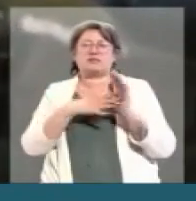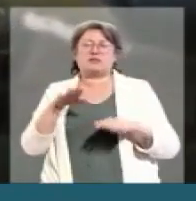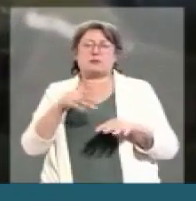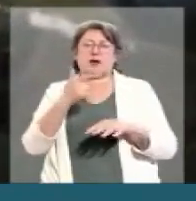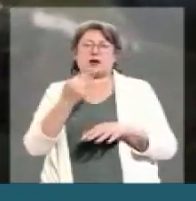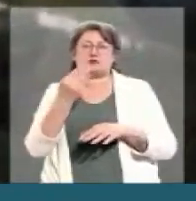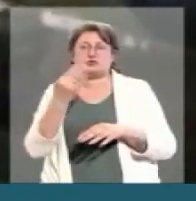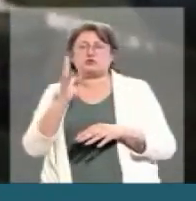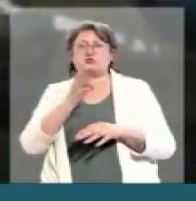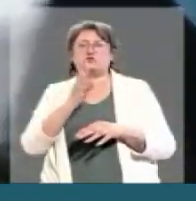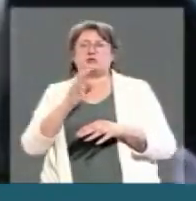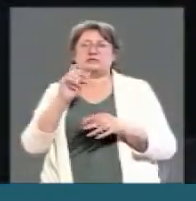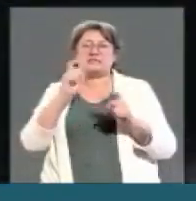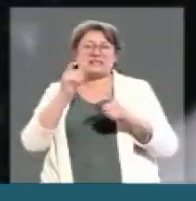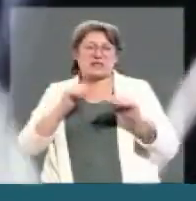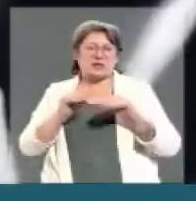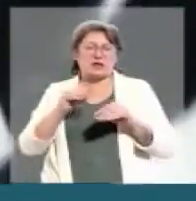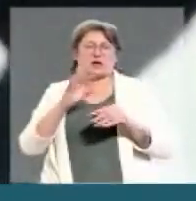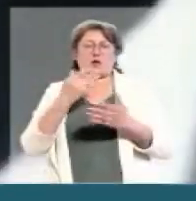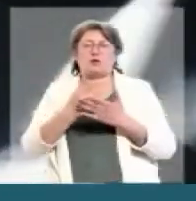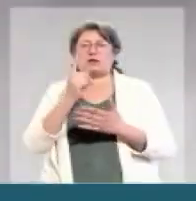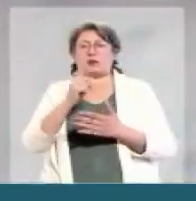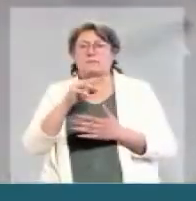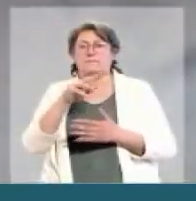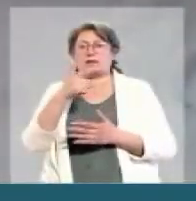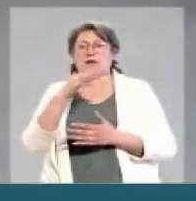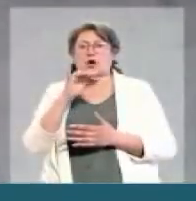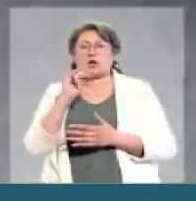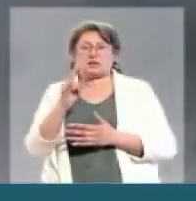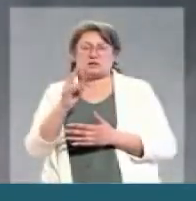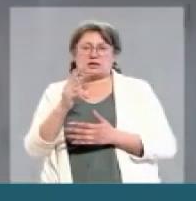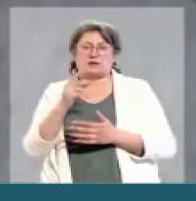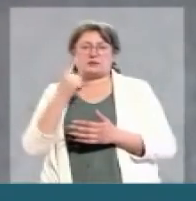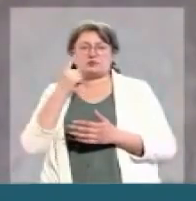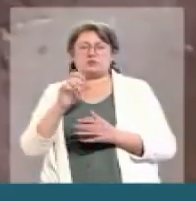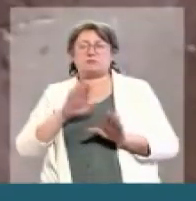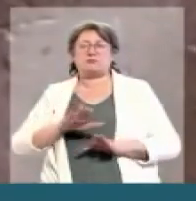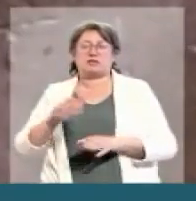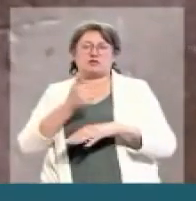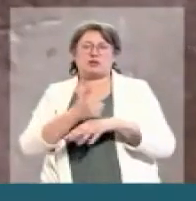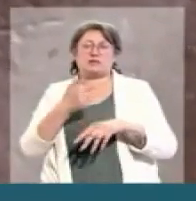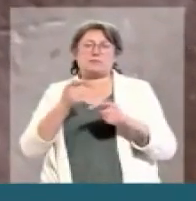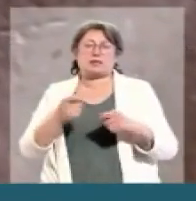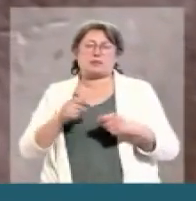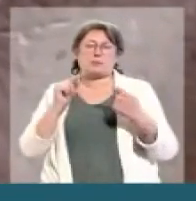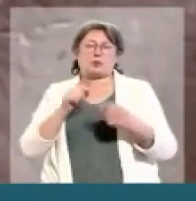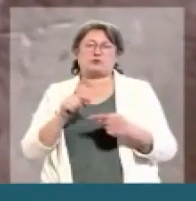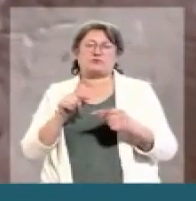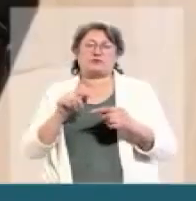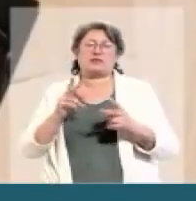килограмм гашиша, 4 килограмма синтетики и около 1 килограмма героина, сообщил заместитель начальника департамента по